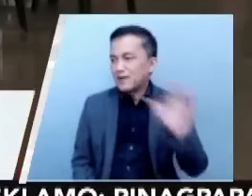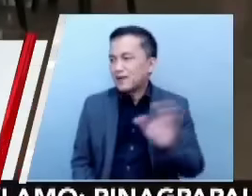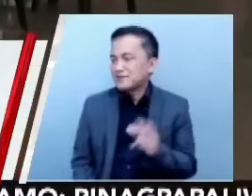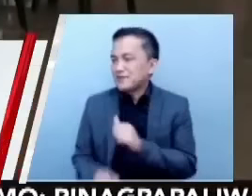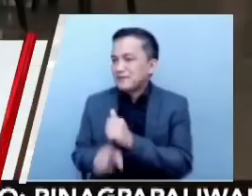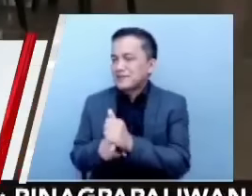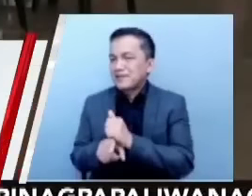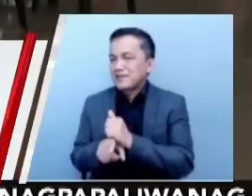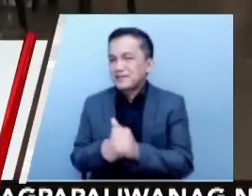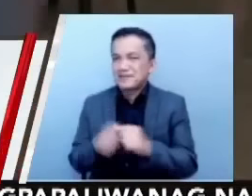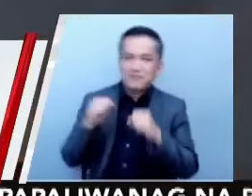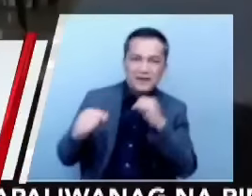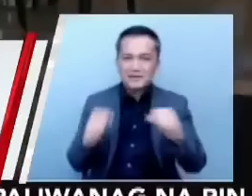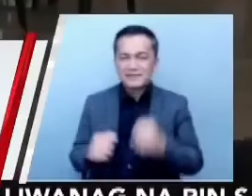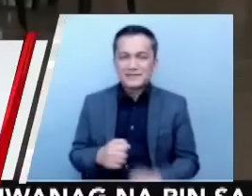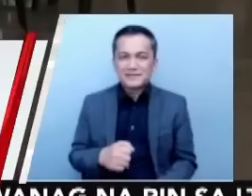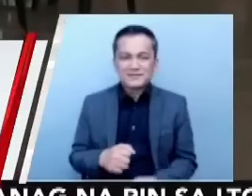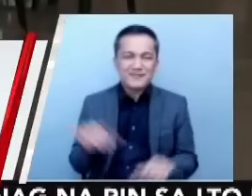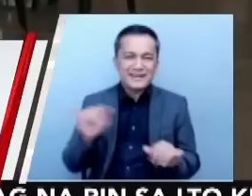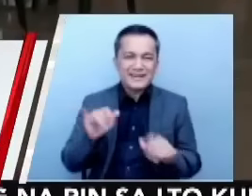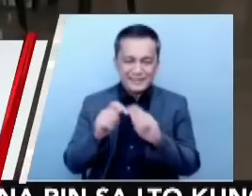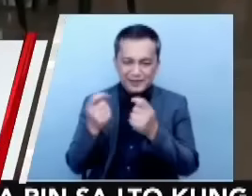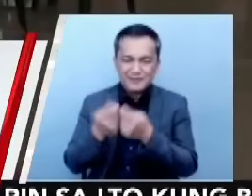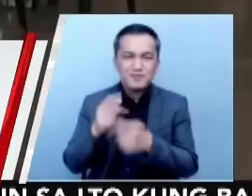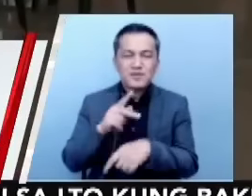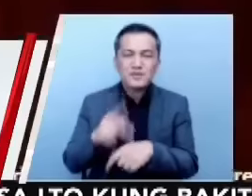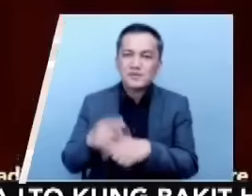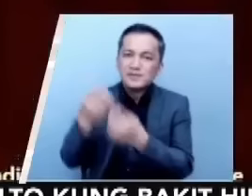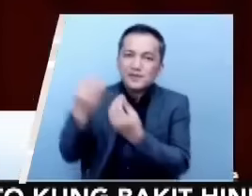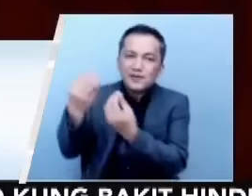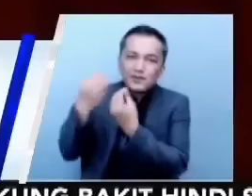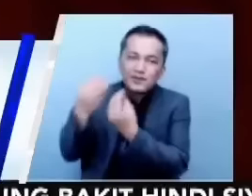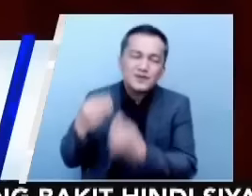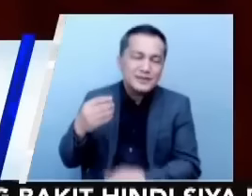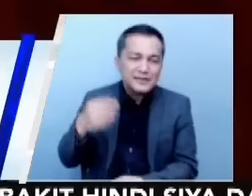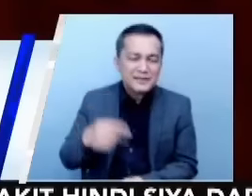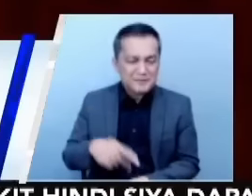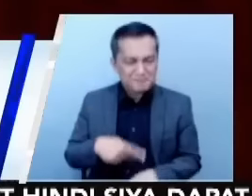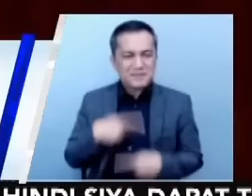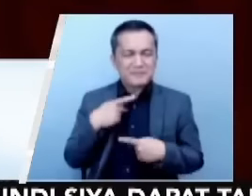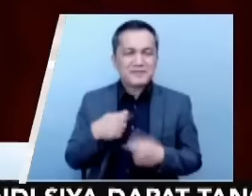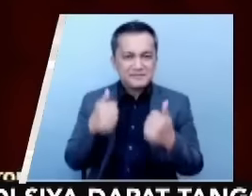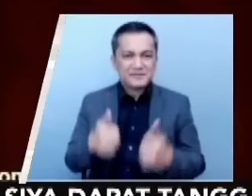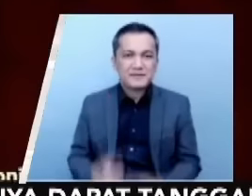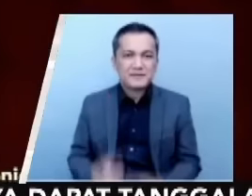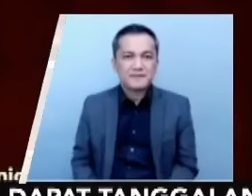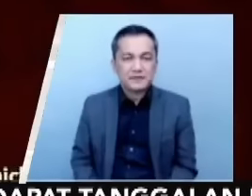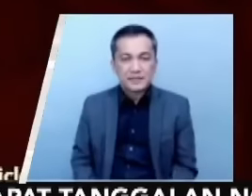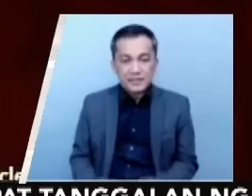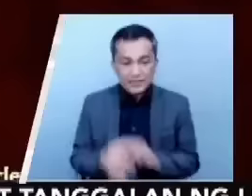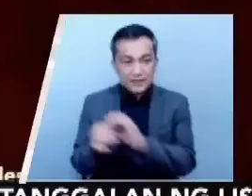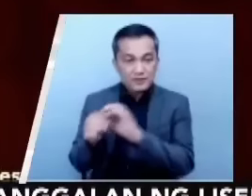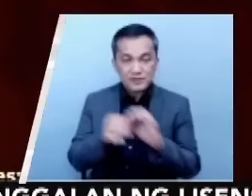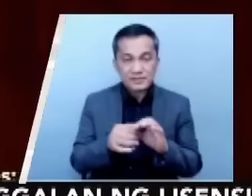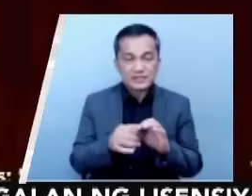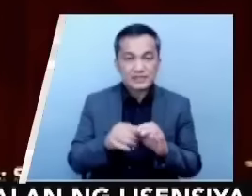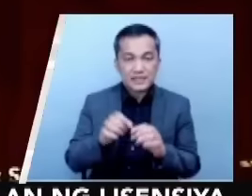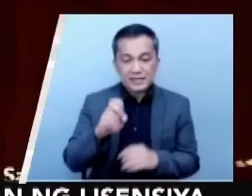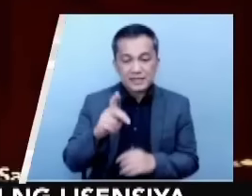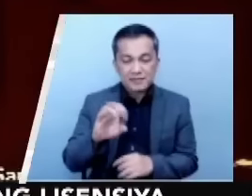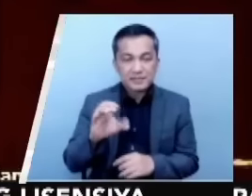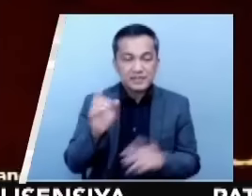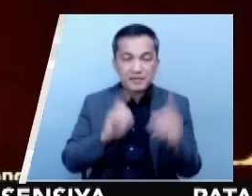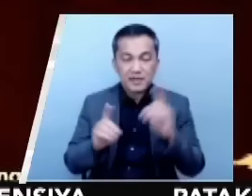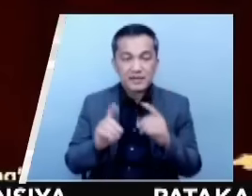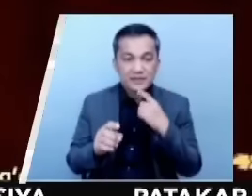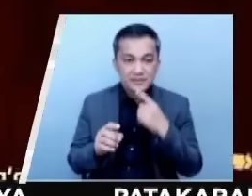Team Philippines yung nagtitrain sa amin, di ba? So nakaka-proud. Kaugnay ng upcoming Kapuso Epic Series, nagbabala naman ang cast